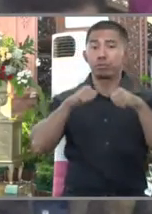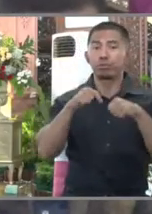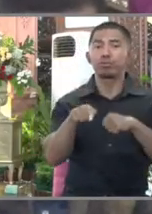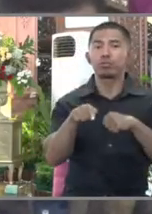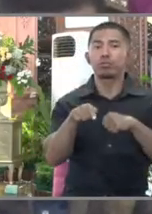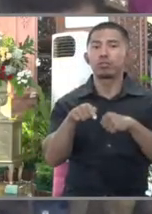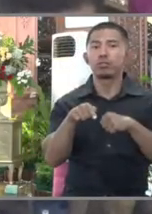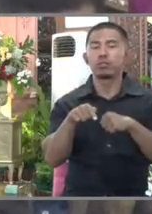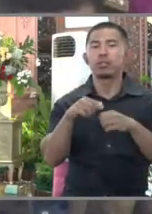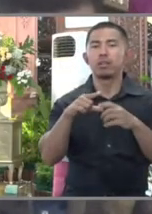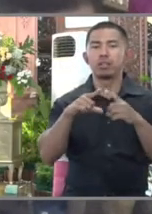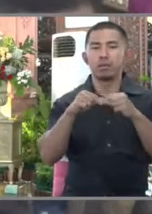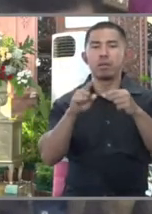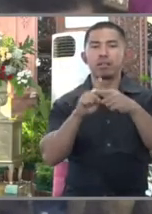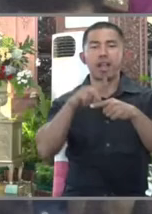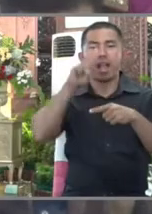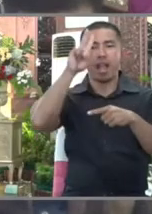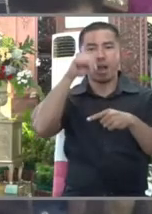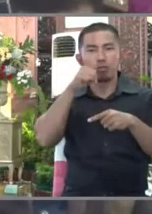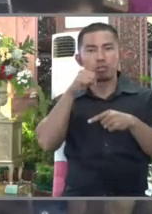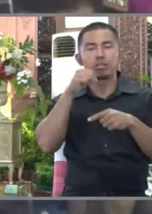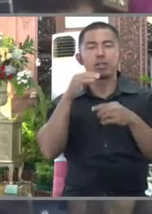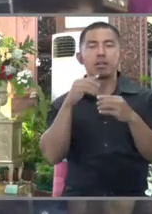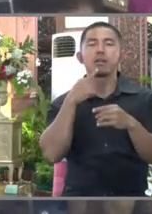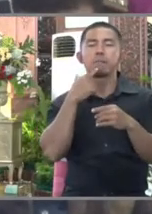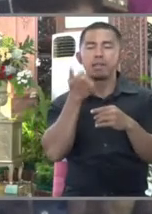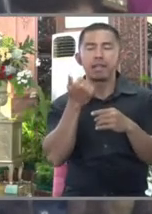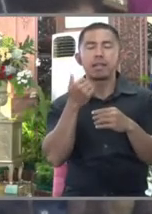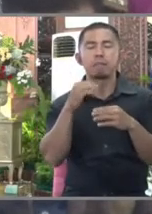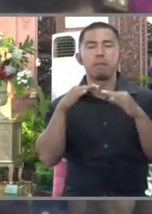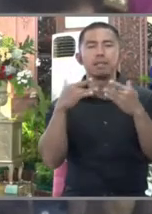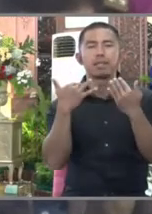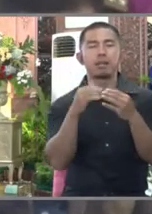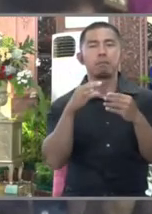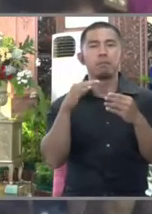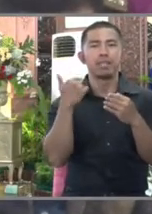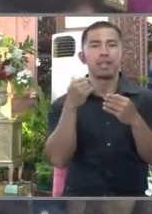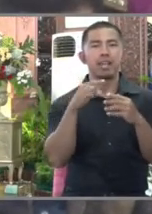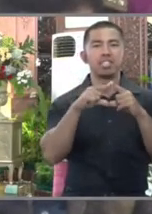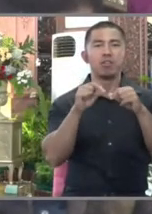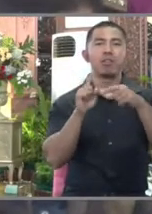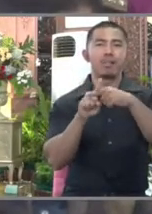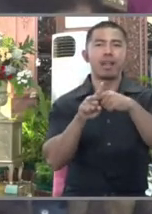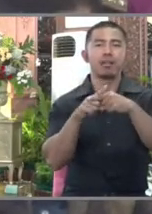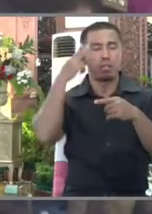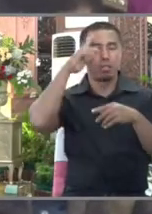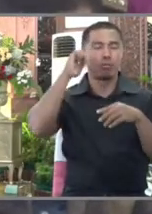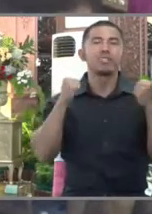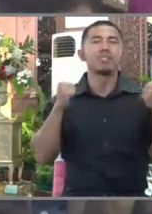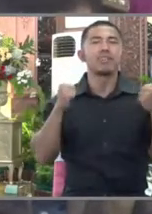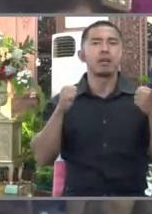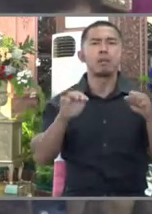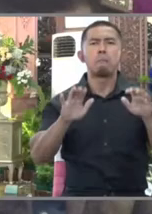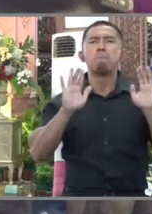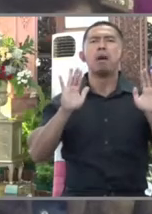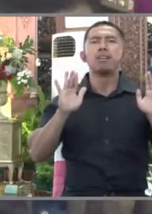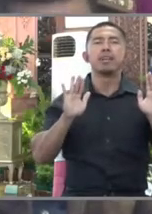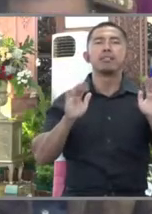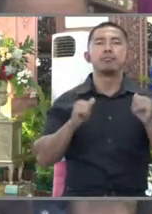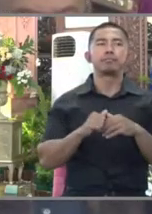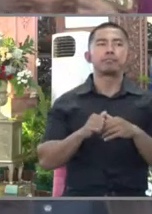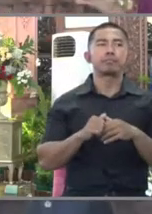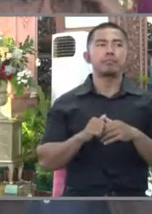dana Jawa Tengah kita gunakan untuk masyarakat Jawa Tengah, untuk bagaimana Jawa Tengah sejahtera. Ada banyak yang perlu kita